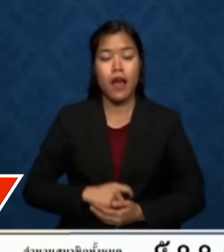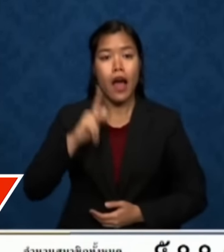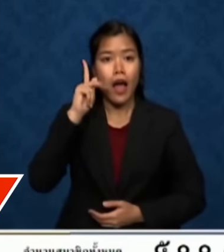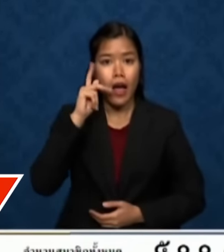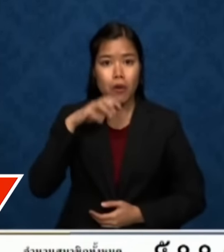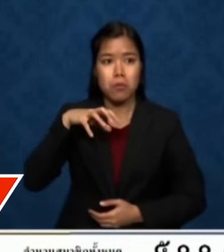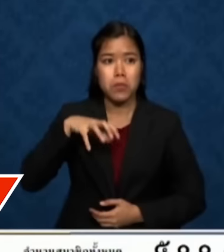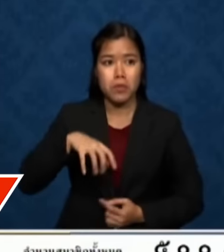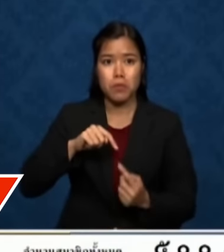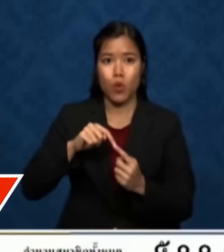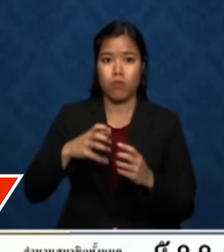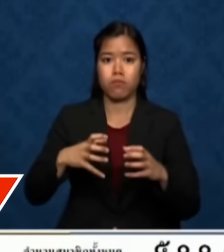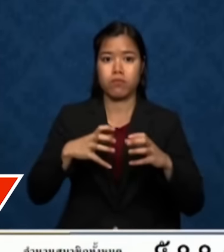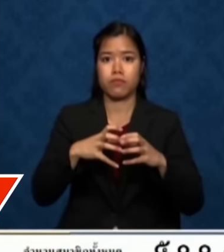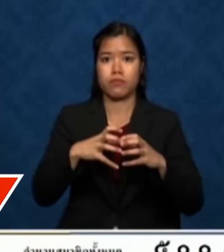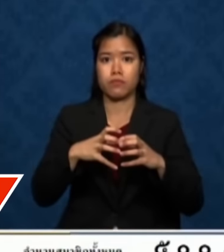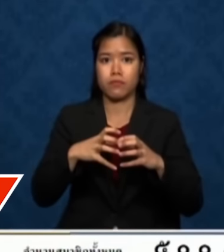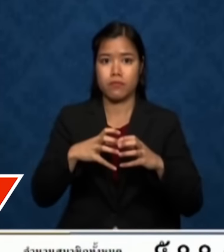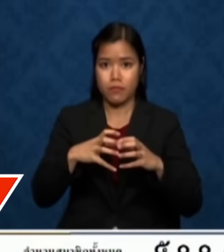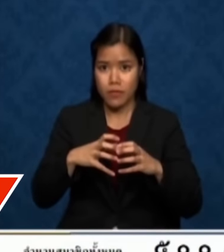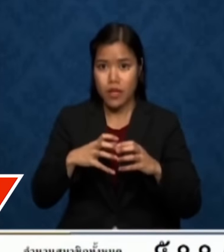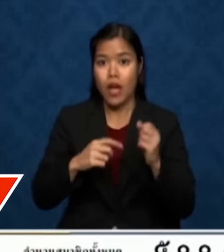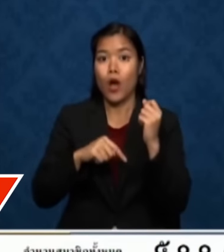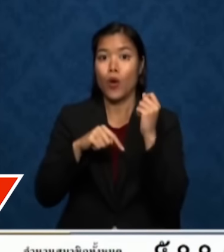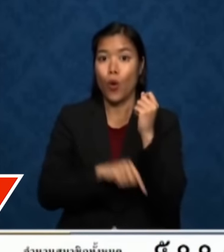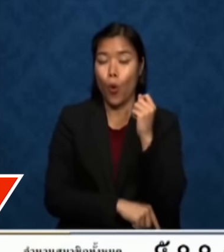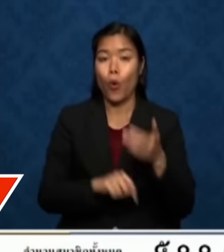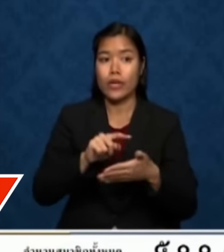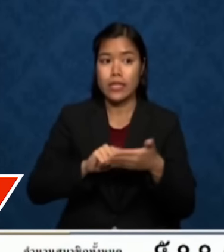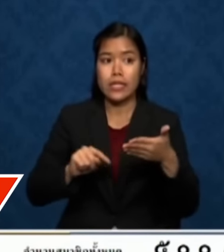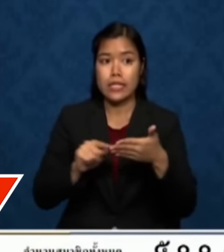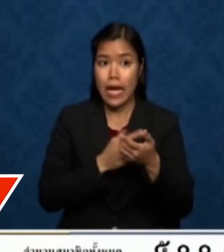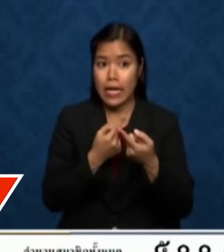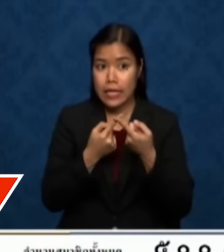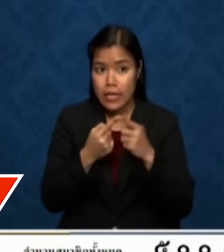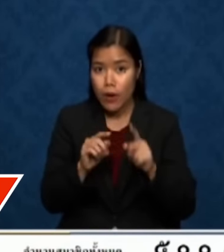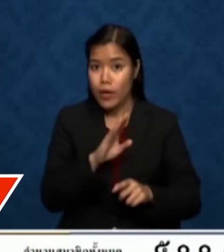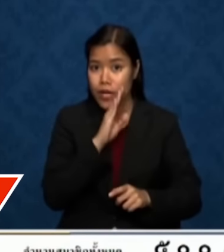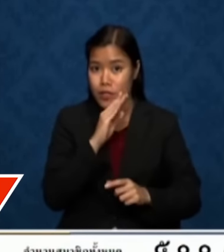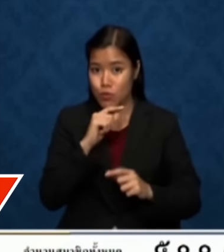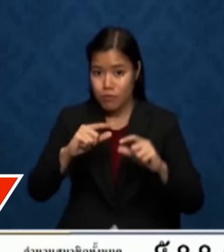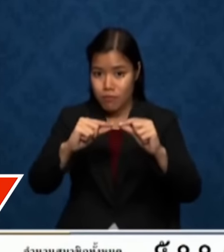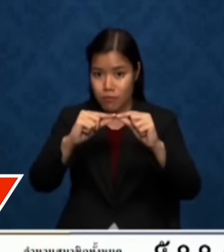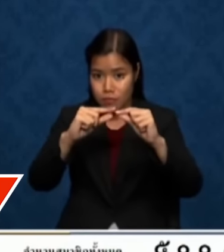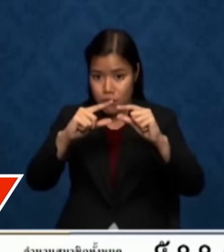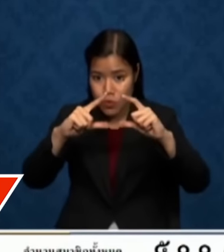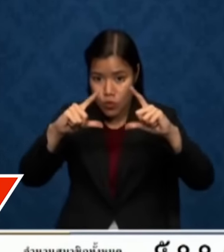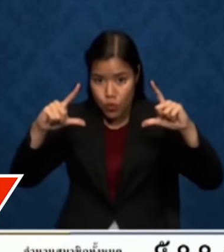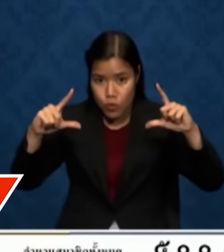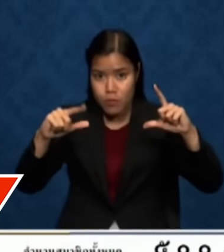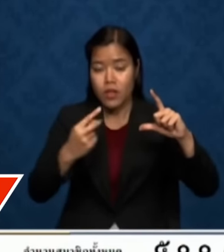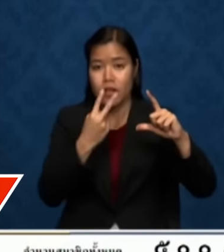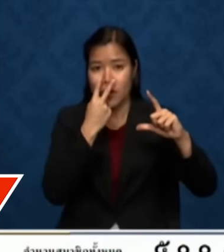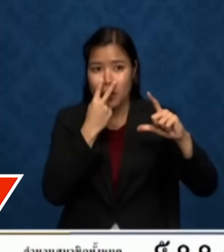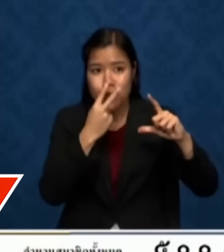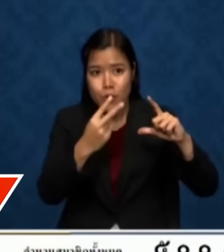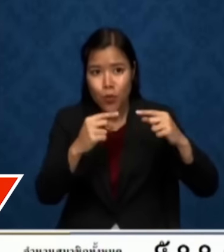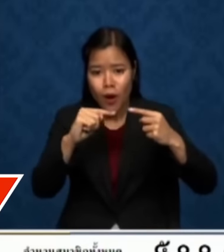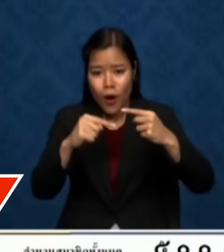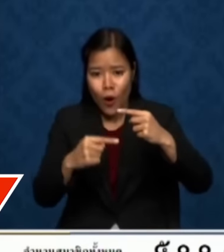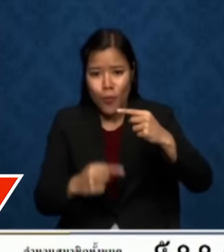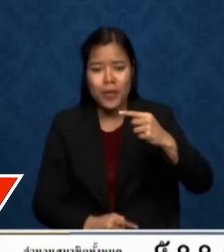ทุจริตการเลือกตั้งค่ะแต่ถ้าซูมเข้าไปนะคะก็จะเห็นคอมเมนต์ค่ะที่เข้ามาชื่นชมนายกรัฐมนตรีทั้